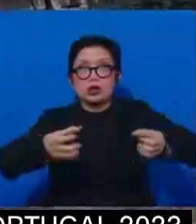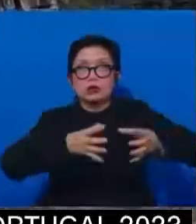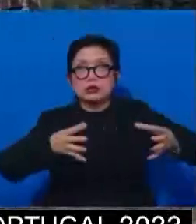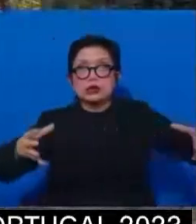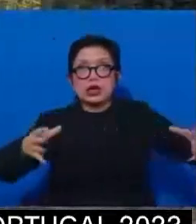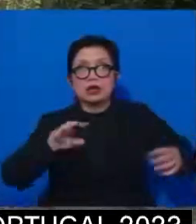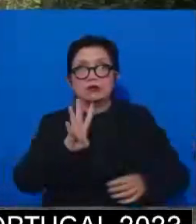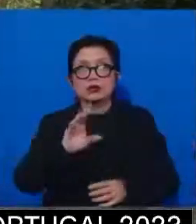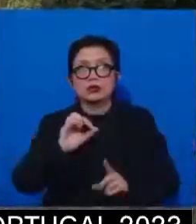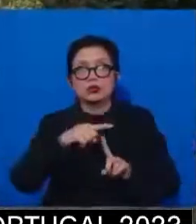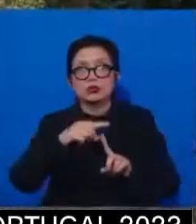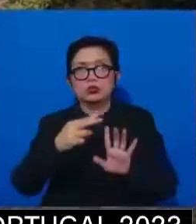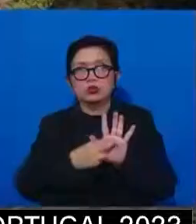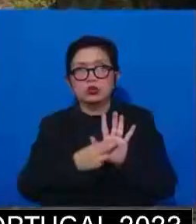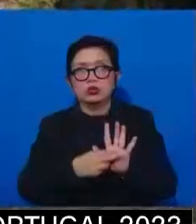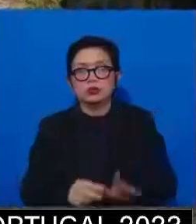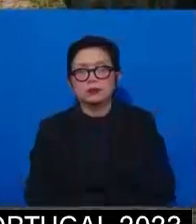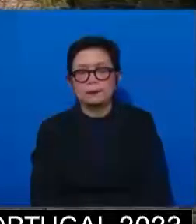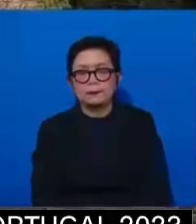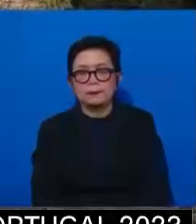40 ton.